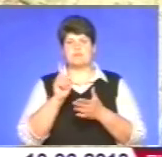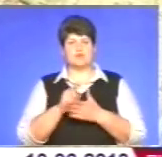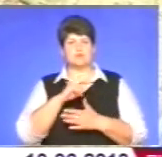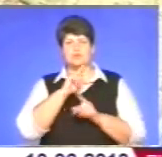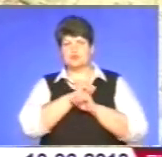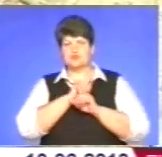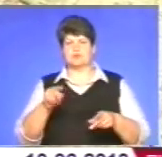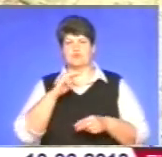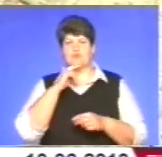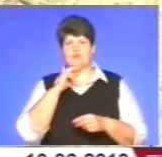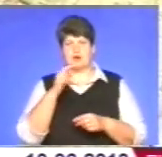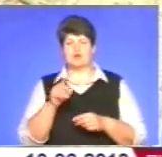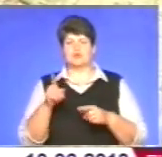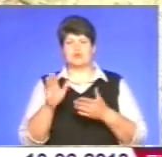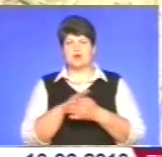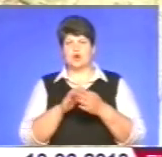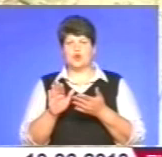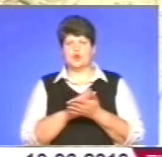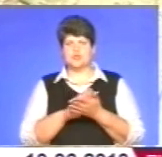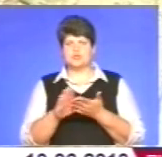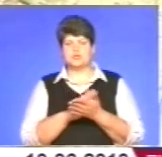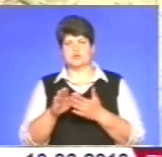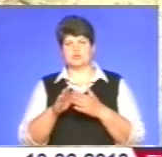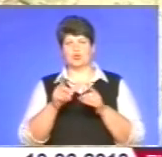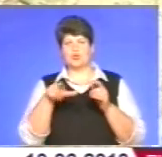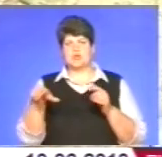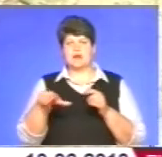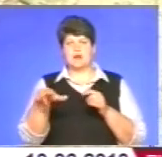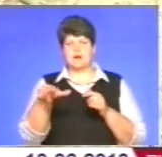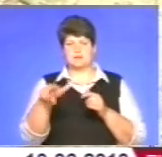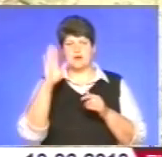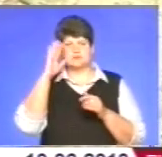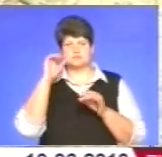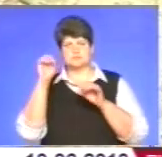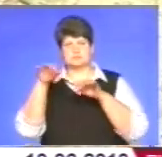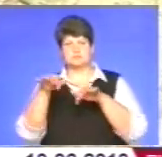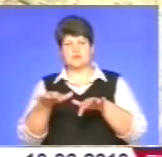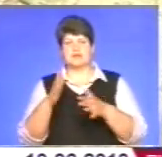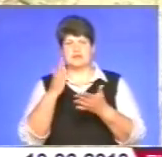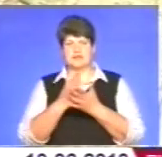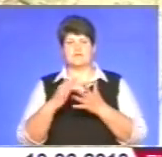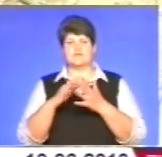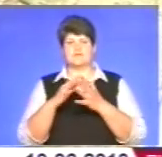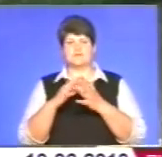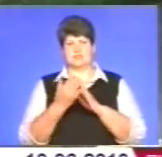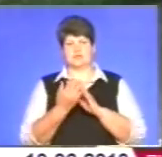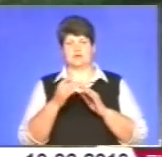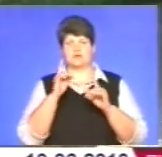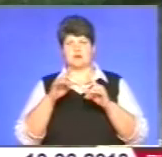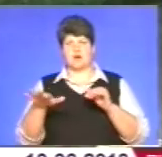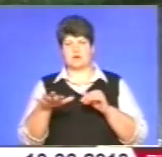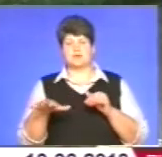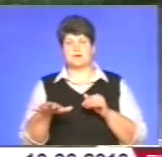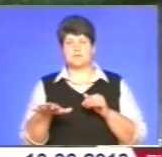звернути на розчистку зливних каналізацій та зливних каналів, які знаходяться на території сільських рад. Дощі